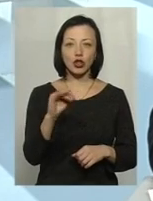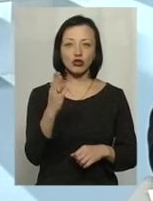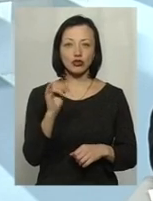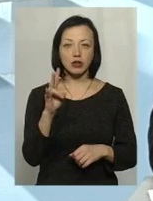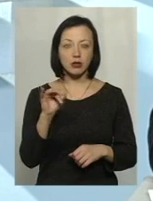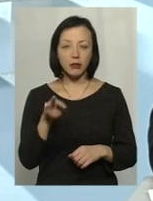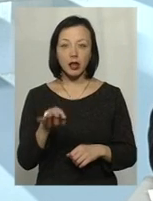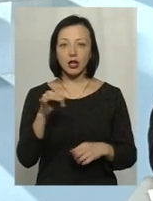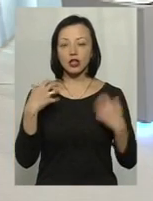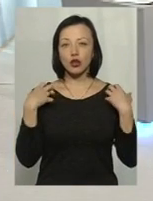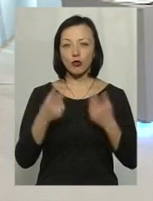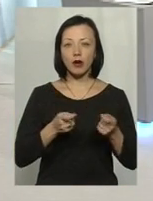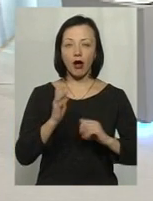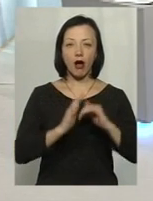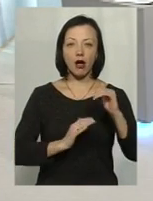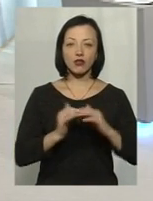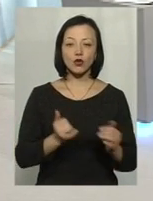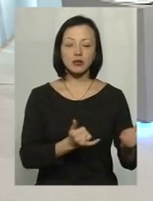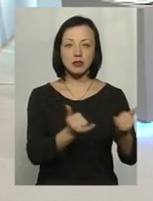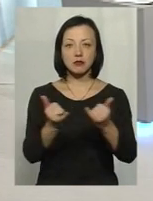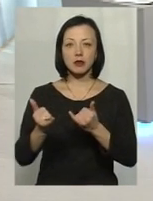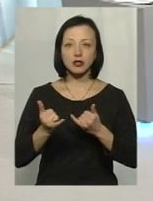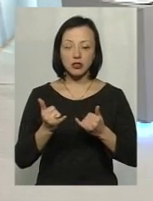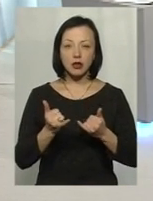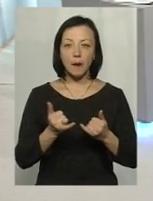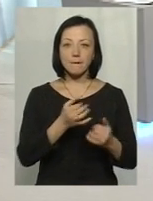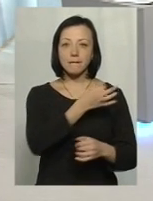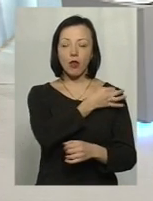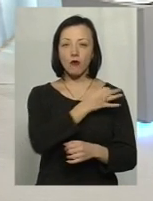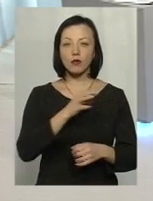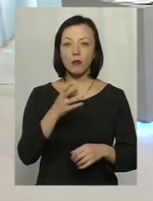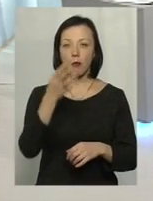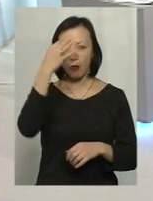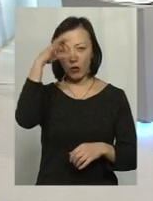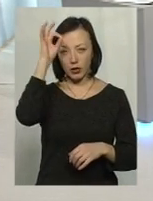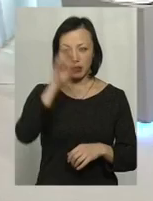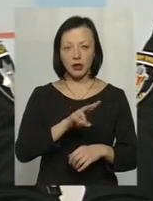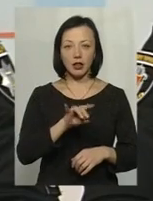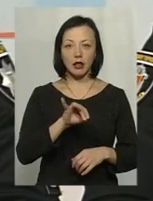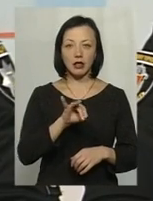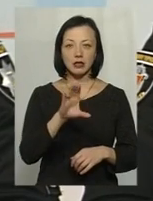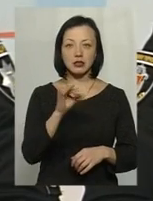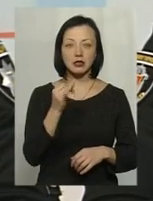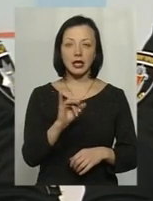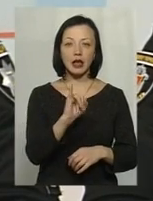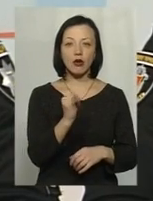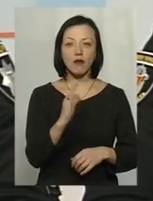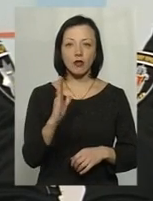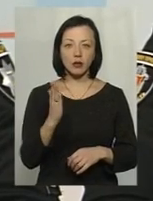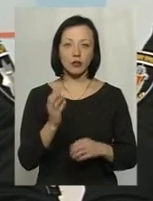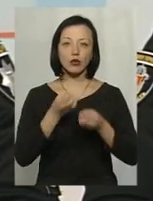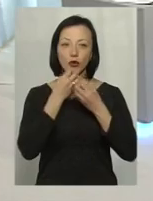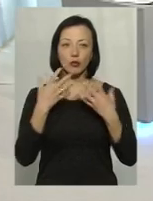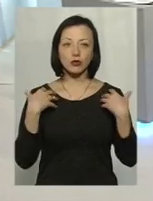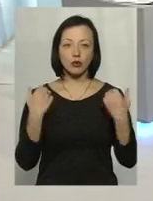та начальником управління кадрового забезпечення полковником поліції Лисим Ігорем Володимировичем. Доброго здоров'я,